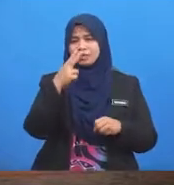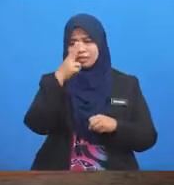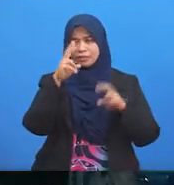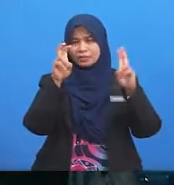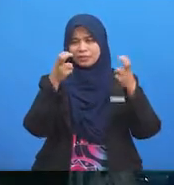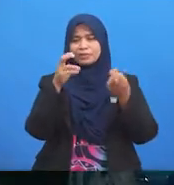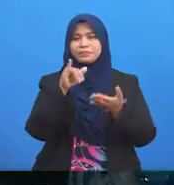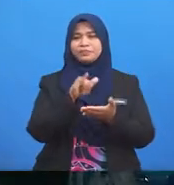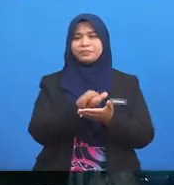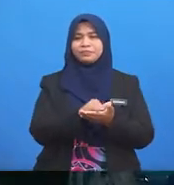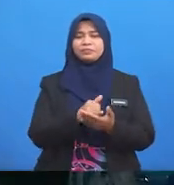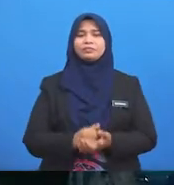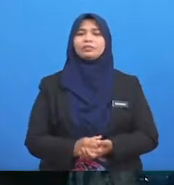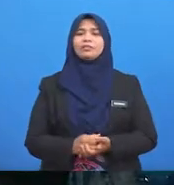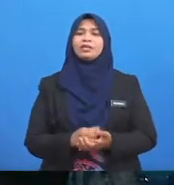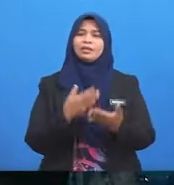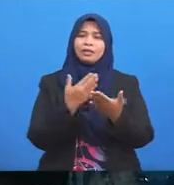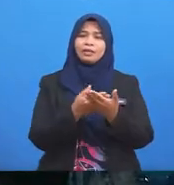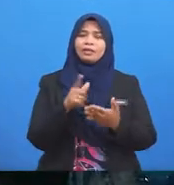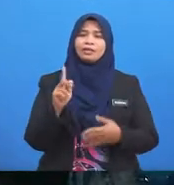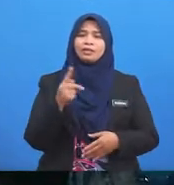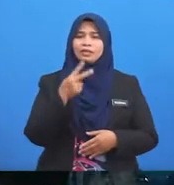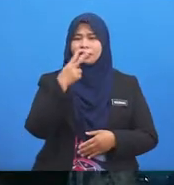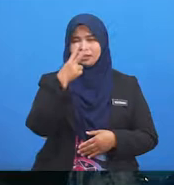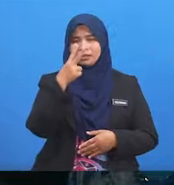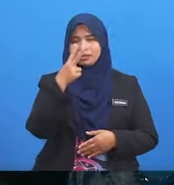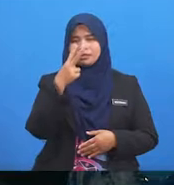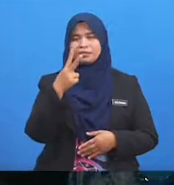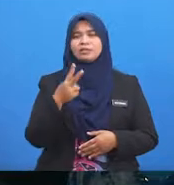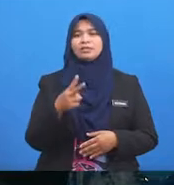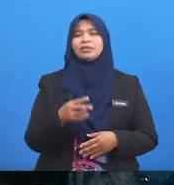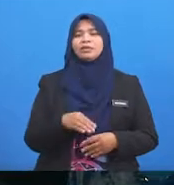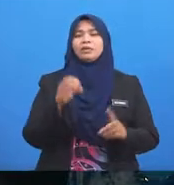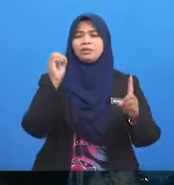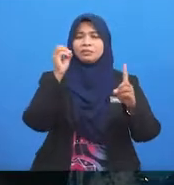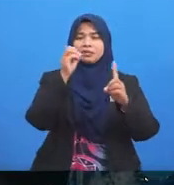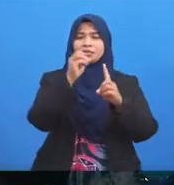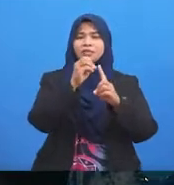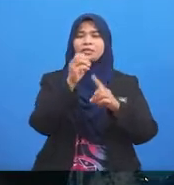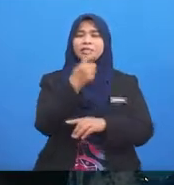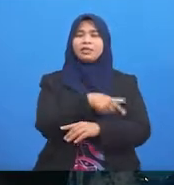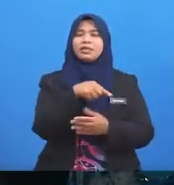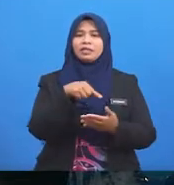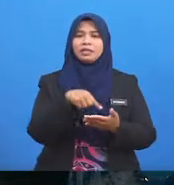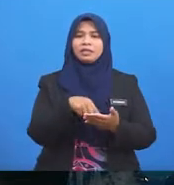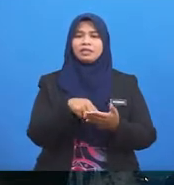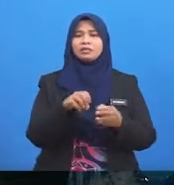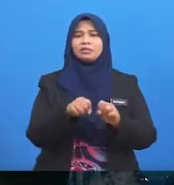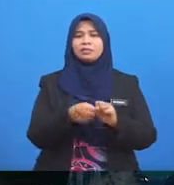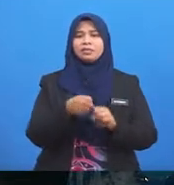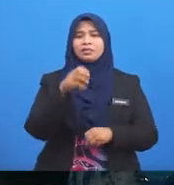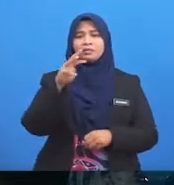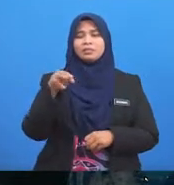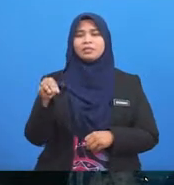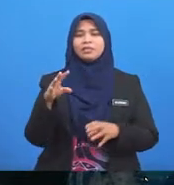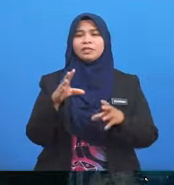ya. Baiklah, kita lihat dahulu hasil pembelajaran kita pada hari ini agar murid-murid dapat